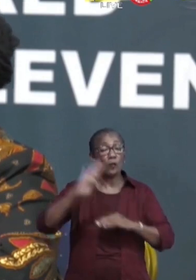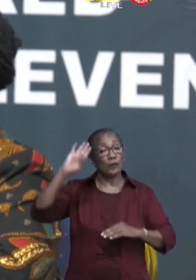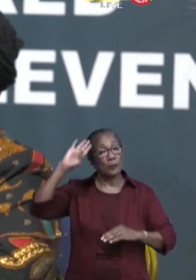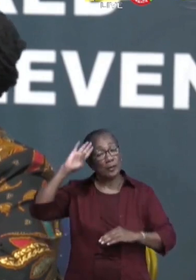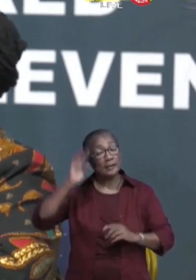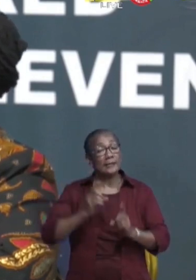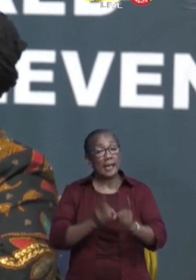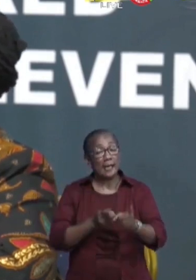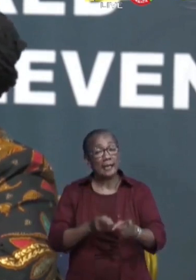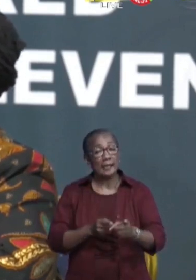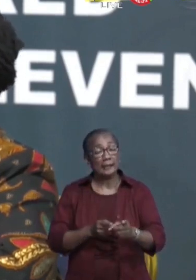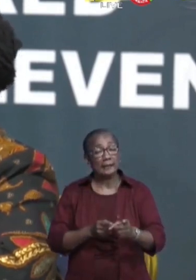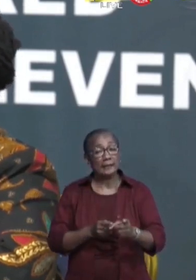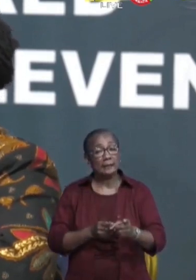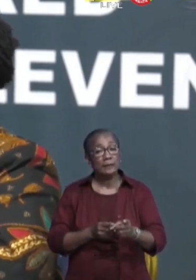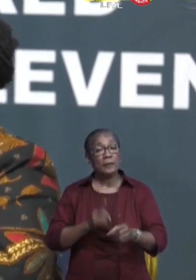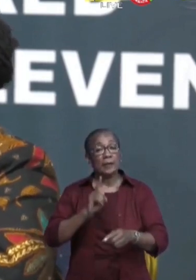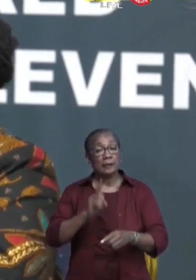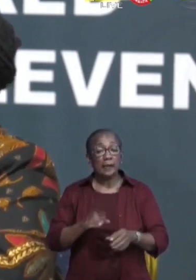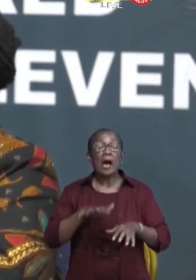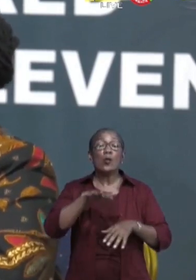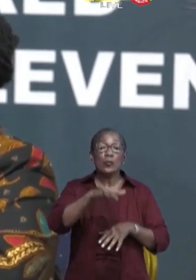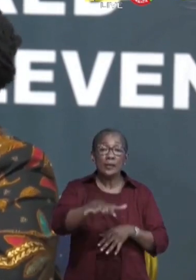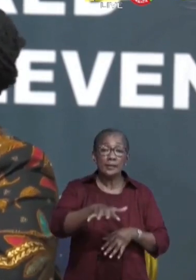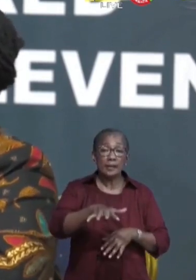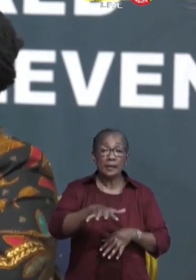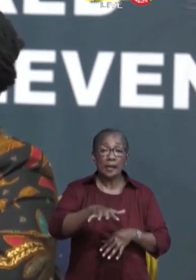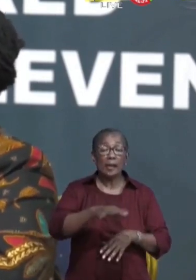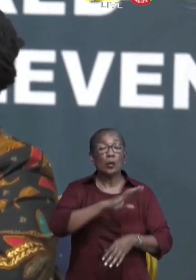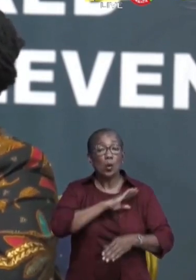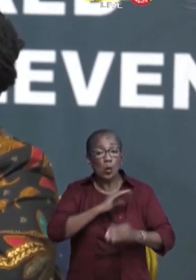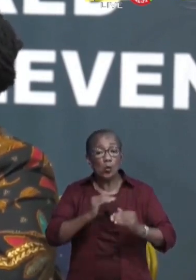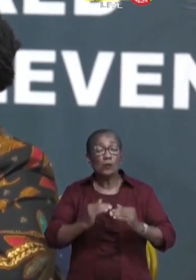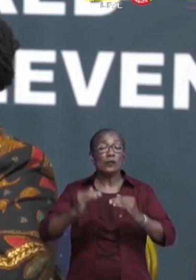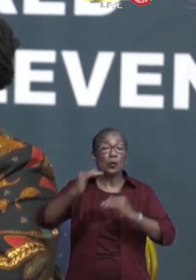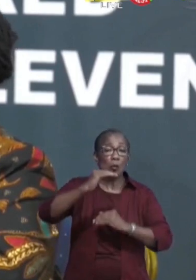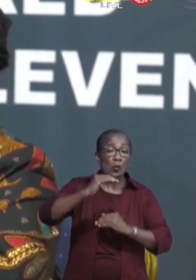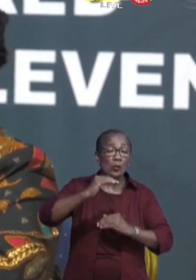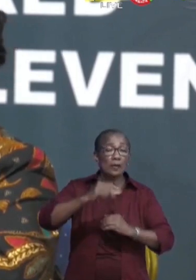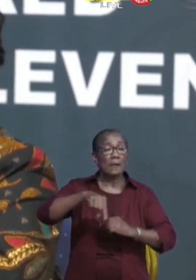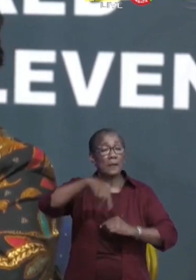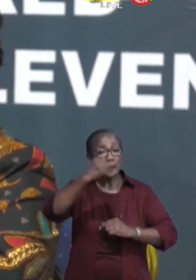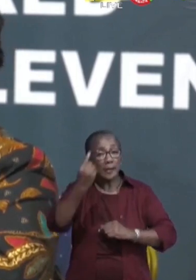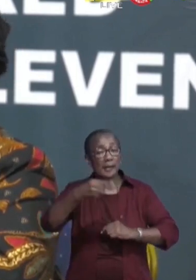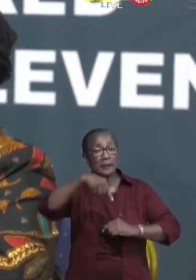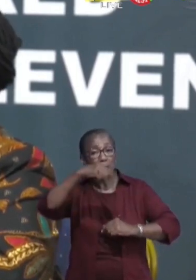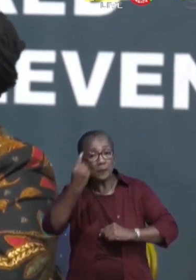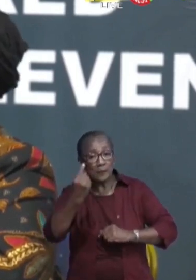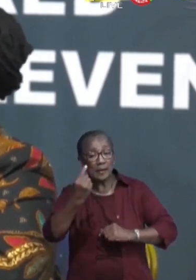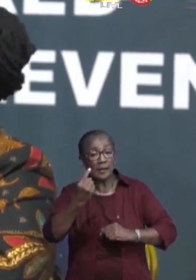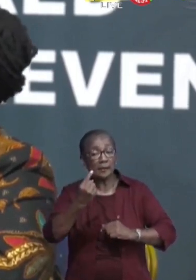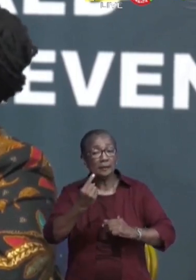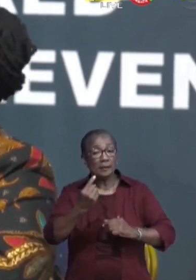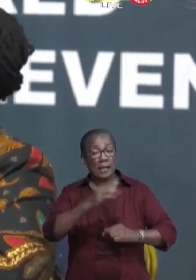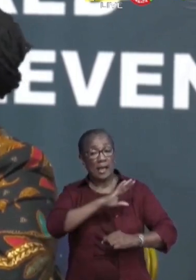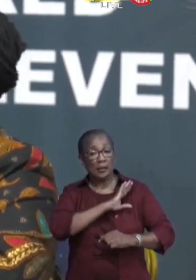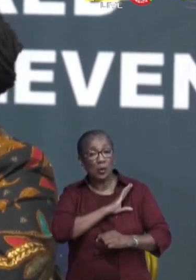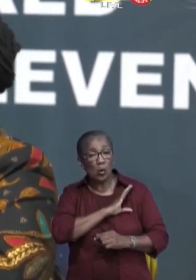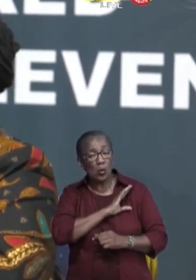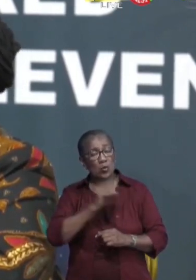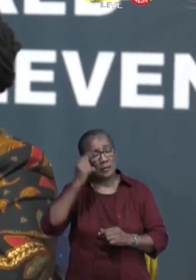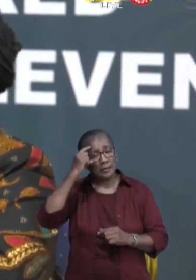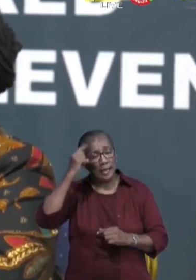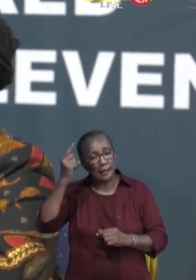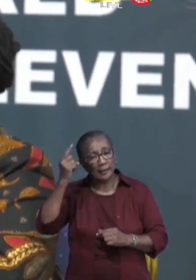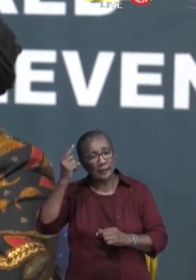en leger. De aanwezigheid gaan wij verhogen en versterken. En er is ook gedacht